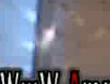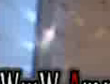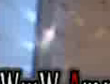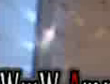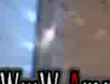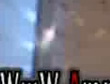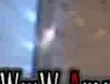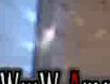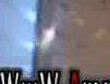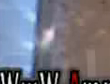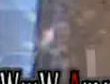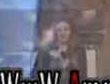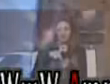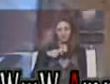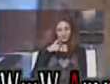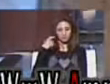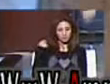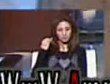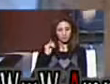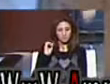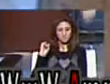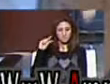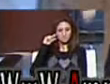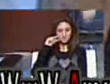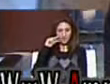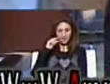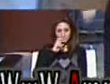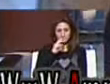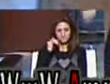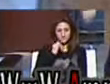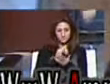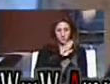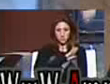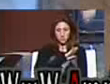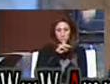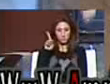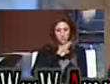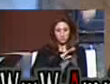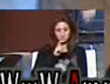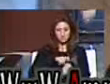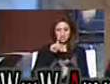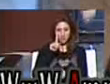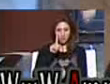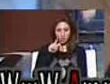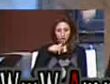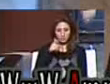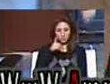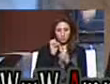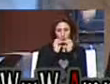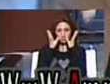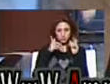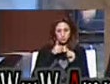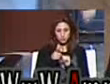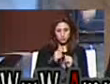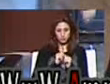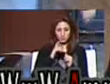النهارده أكد العقيد أحمد محمد علي المتحدث باسم القوات المسلحة أنه في تمام الساعة الواحدة من صباح اليوم